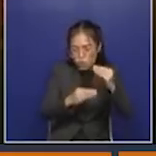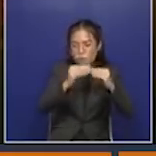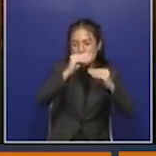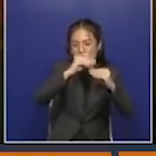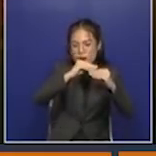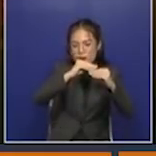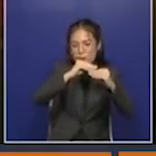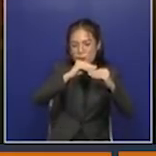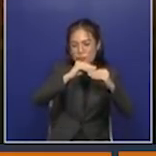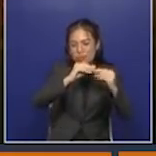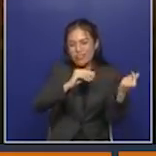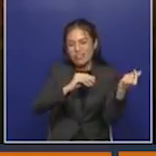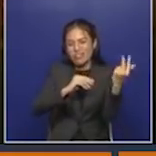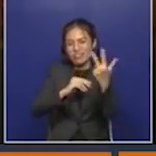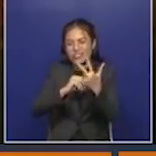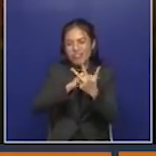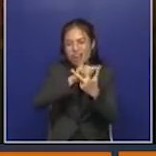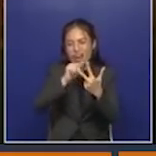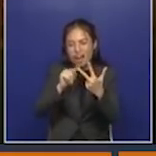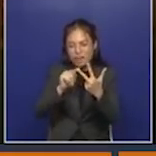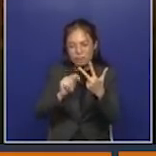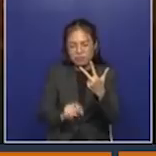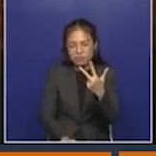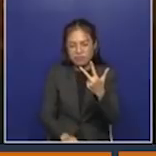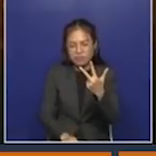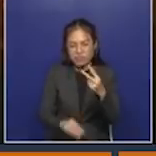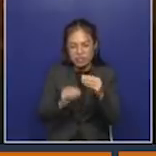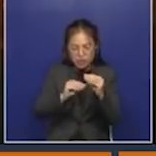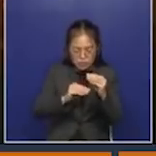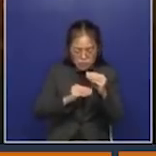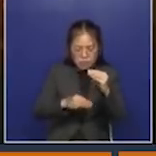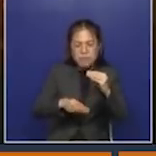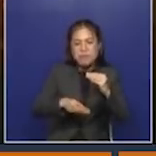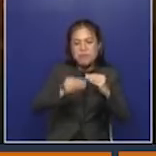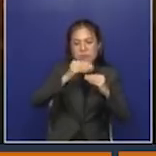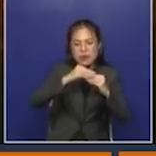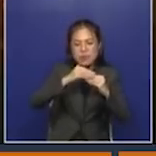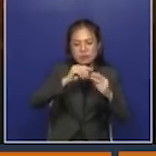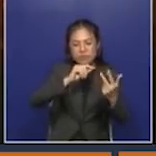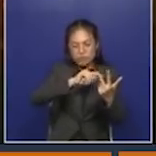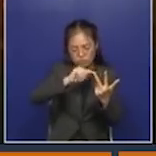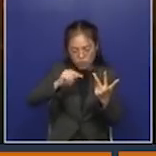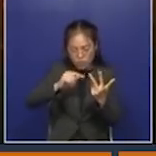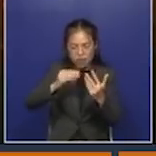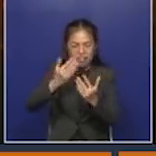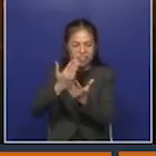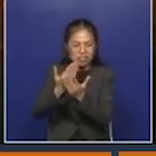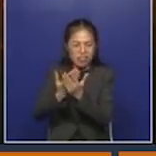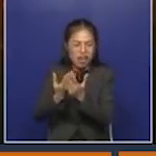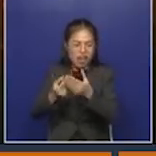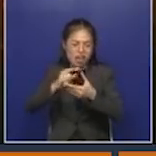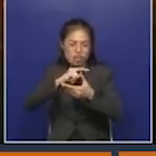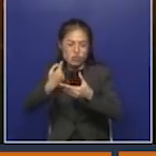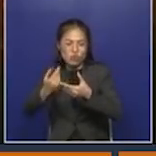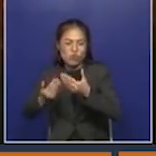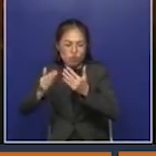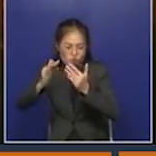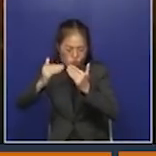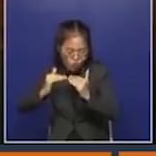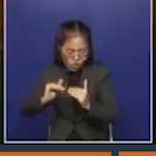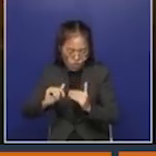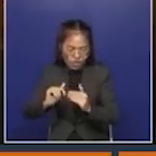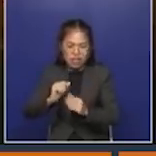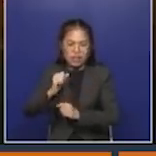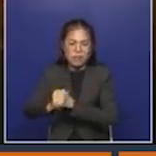ก็คือมีแค่ 3สนามบินที่ผลกำไรสูงขึ้นที่เหลือผลกำไรลดลงนะระหว่างปี 61 62ทั้งๆที่เป็น